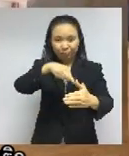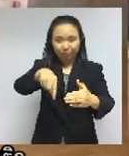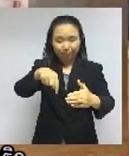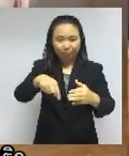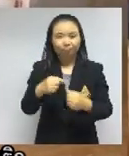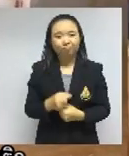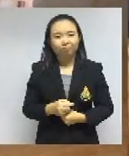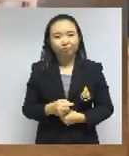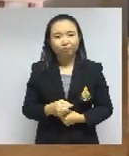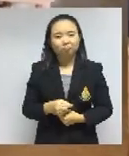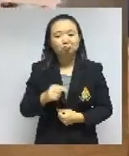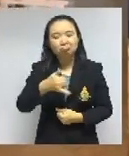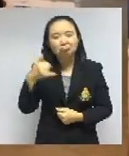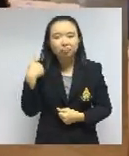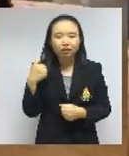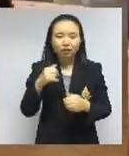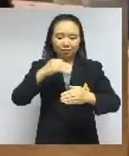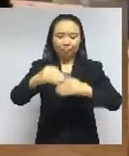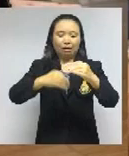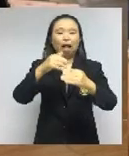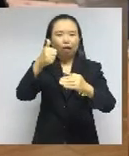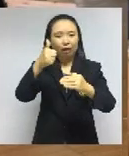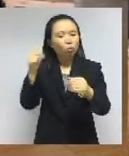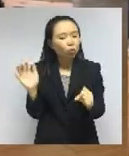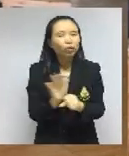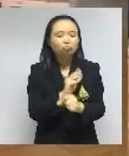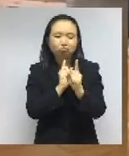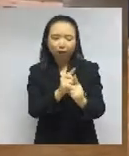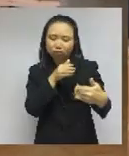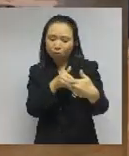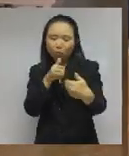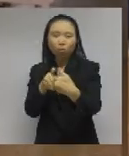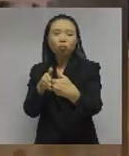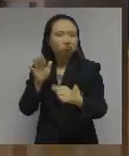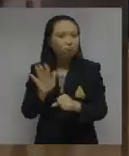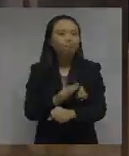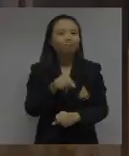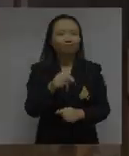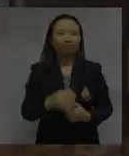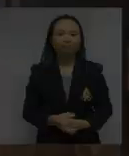พร่องทางด้านออทิสติกก็จะมีการพัฒนาได้อย่างเต็มศักยภาพค่ะ